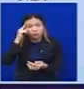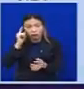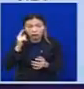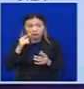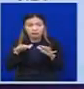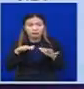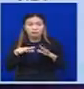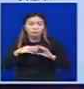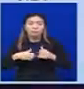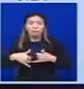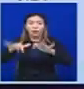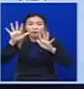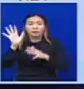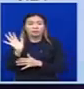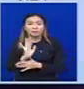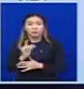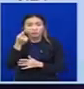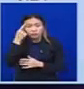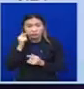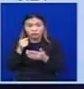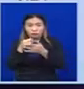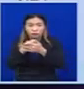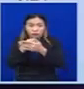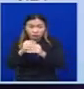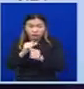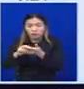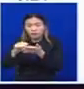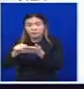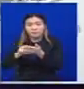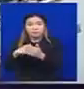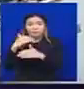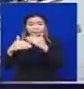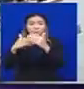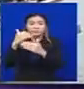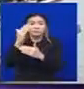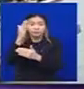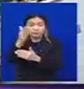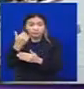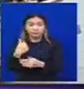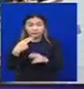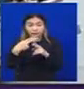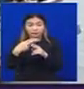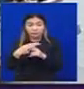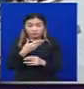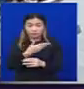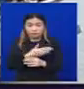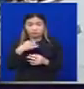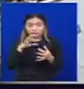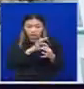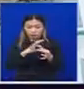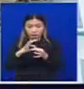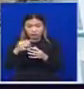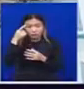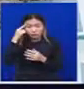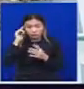ะครับตราบใดที่เรายังไม่ได้ใบเขียวเนี่ยยังเป็นเรื่องที่ทุกคนต้องทำงาน นายธีรพงษ์ยังเชื่อว่าภาครัฐจะต้องเดิน